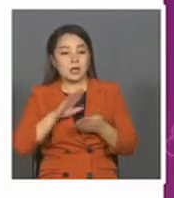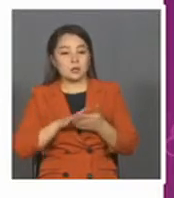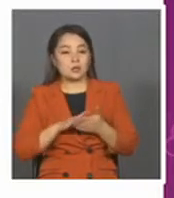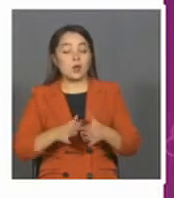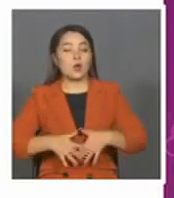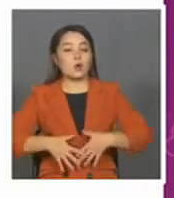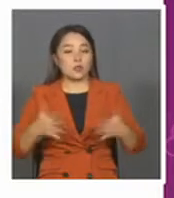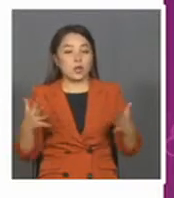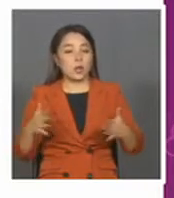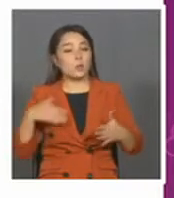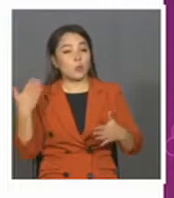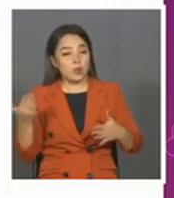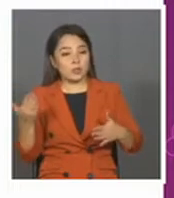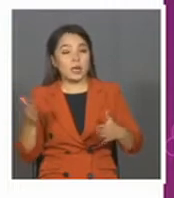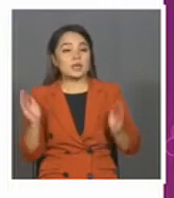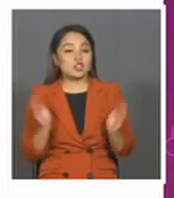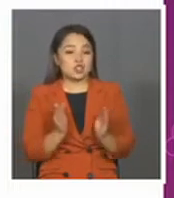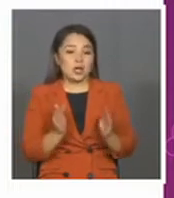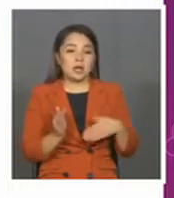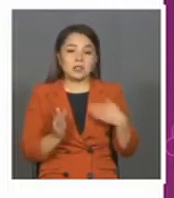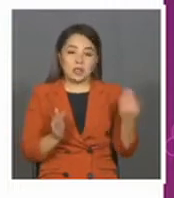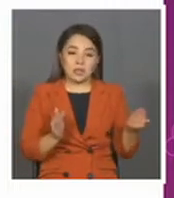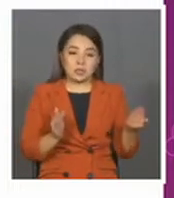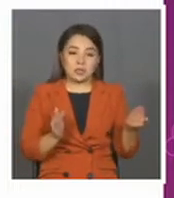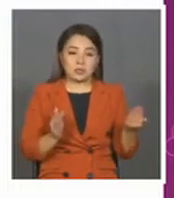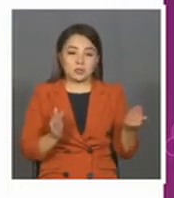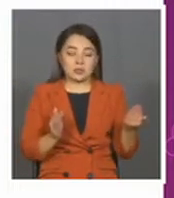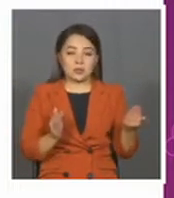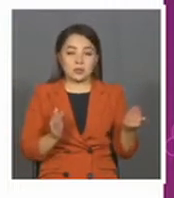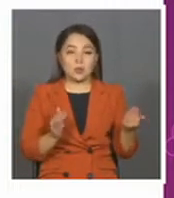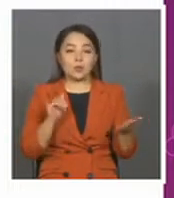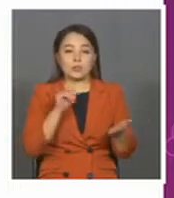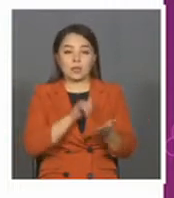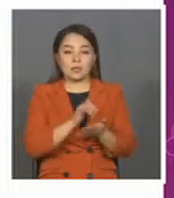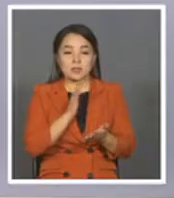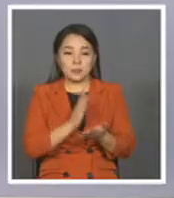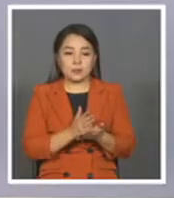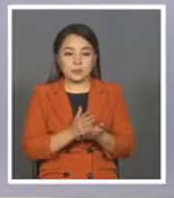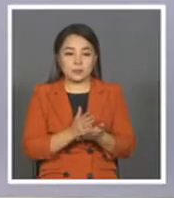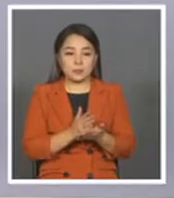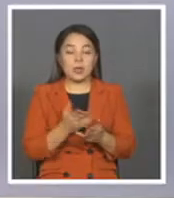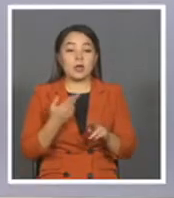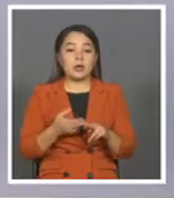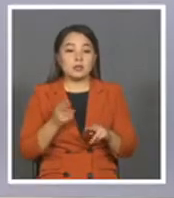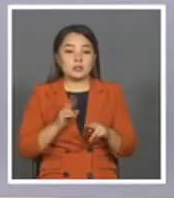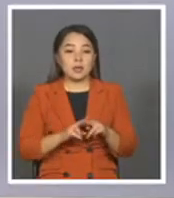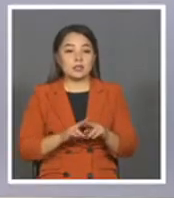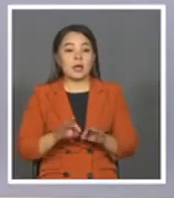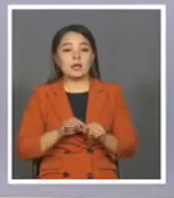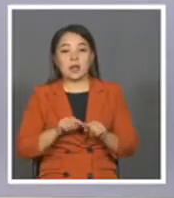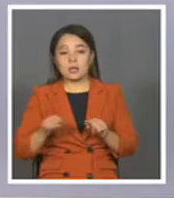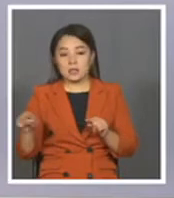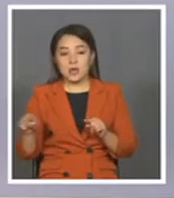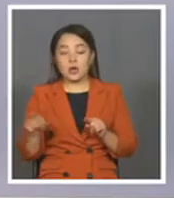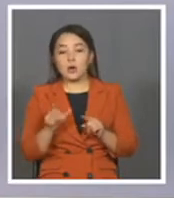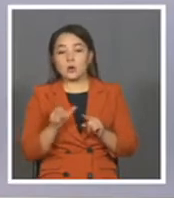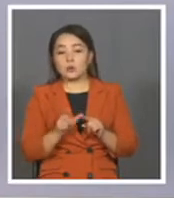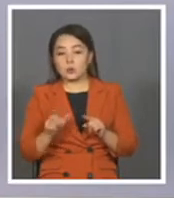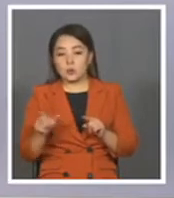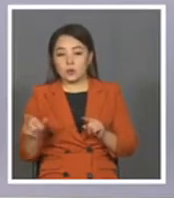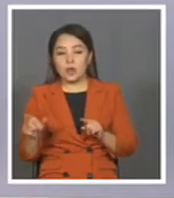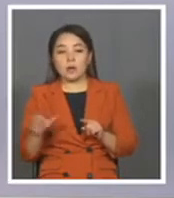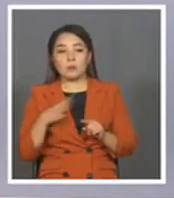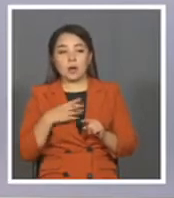оң жақта, ал одан кіші сан оның сол жағында орналасады. Енді координаттық түзуде оң